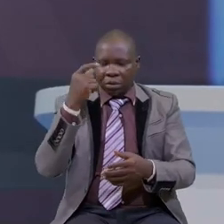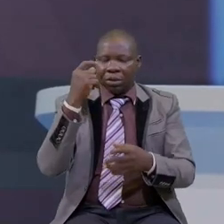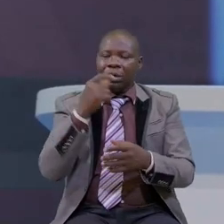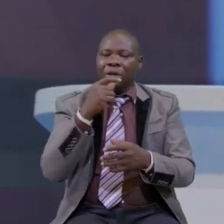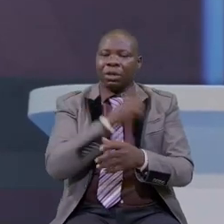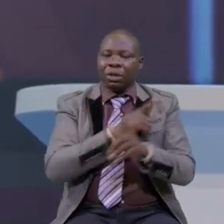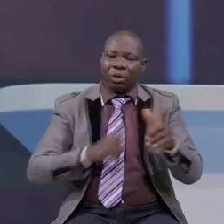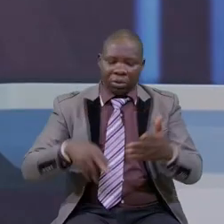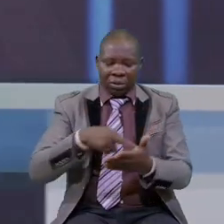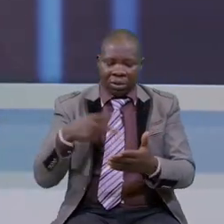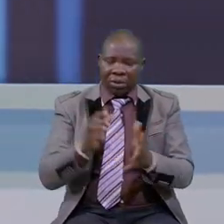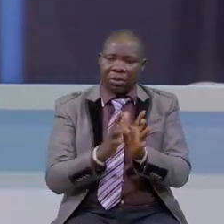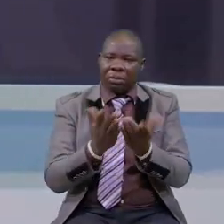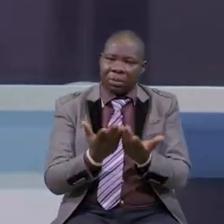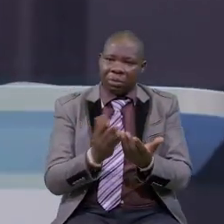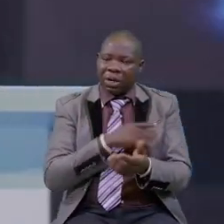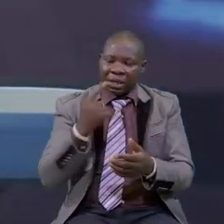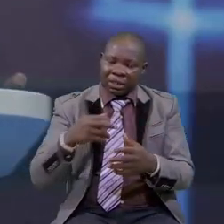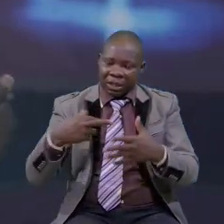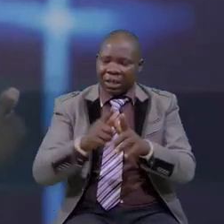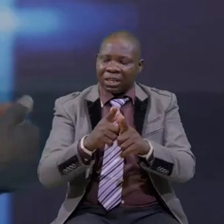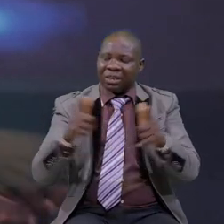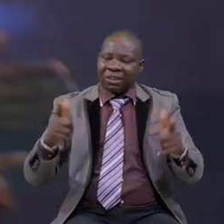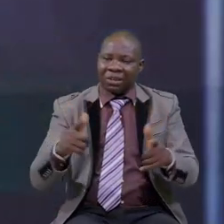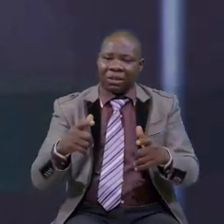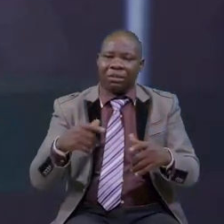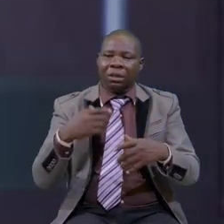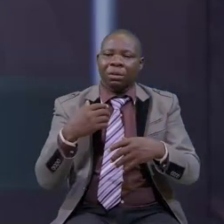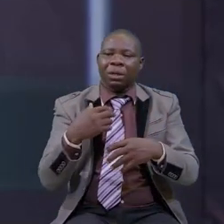grands prophètes de l'ancien temps et les grands réformateurs des temps anciens,